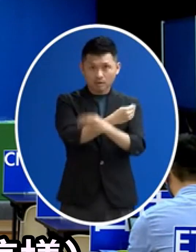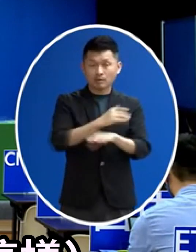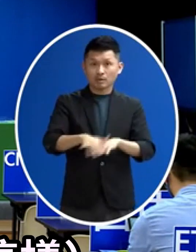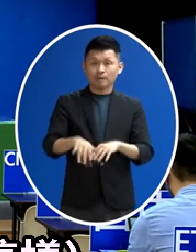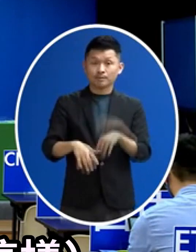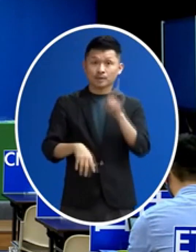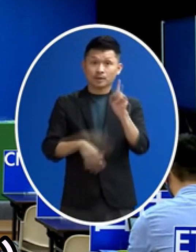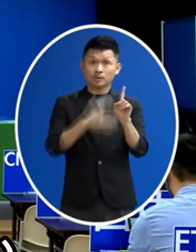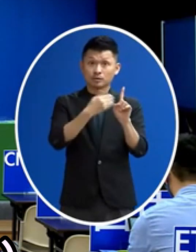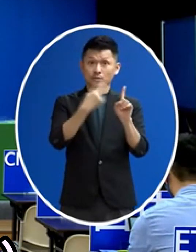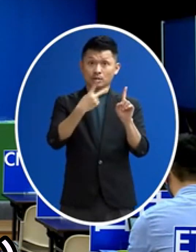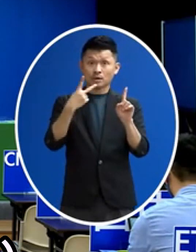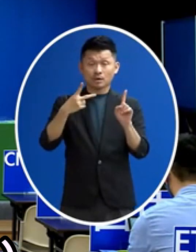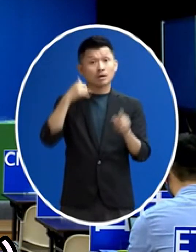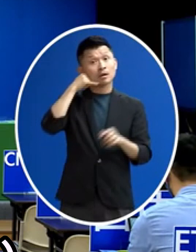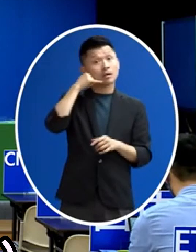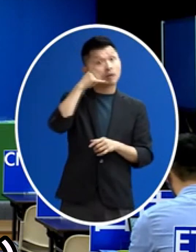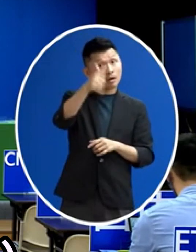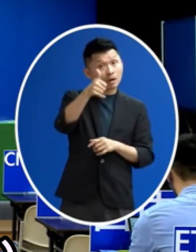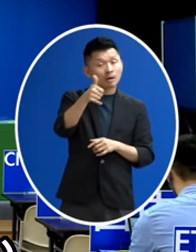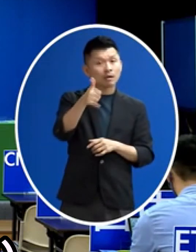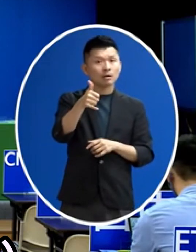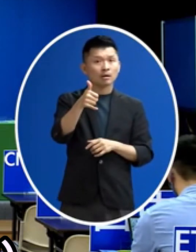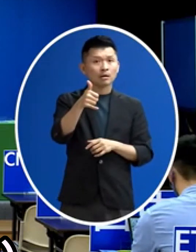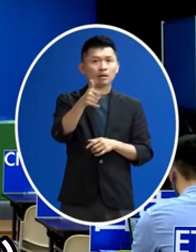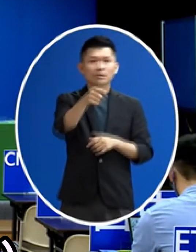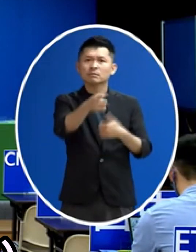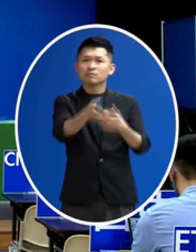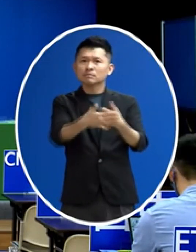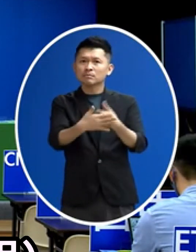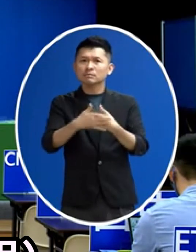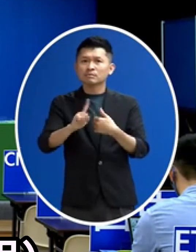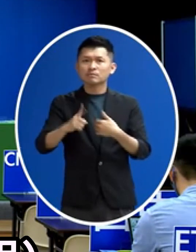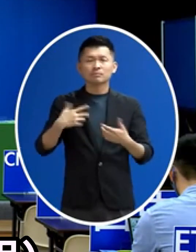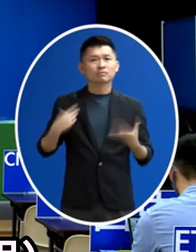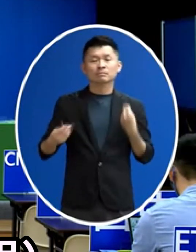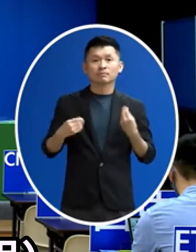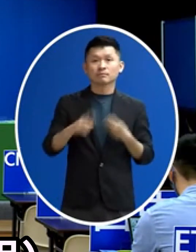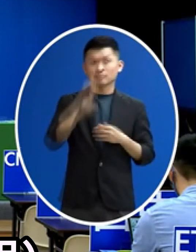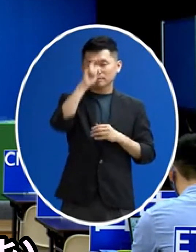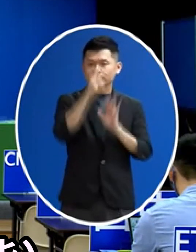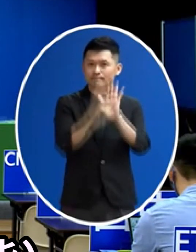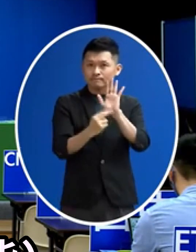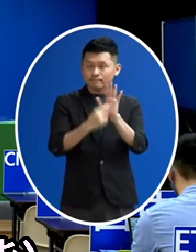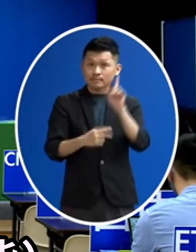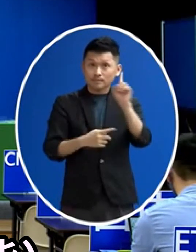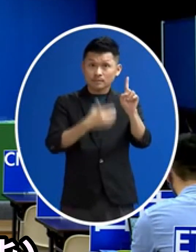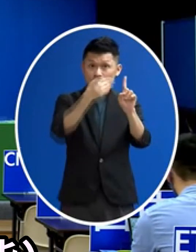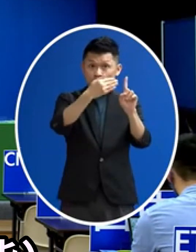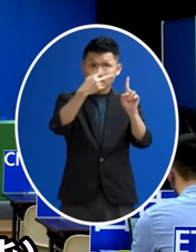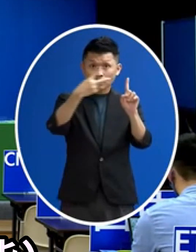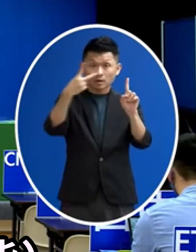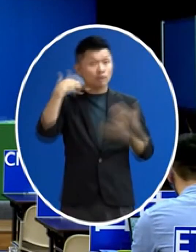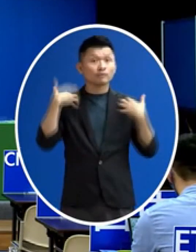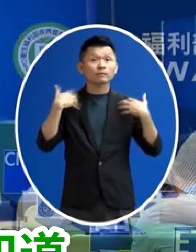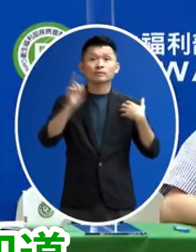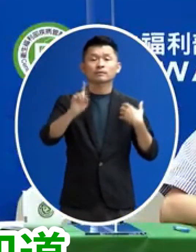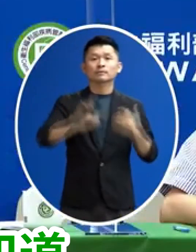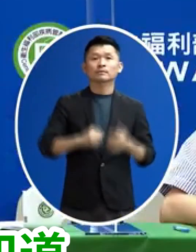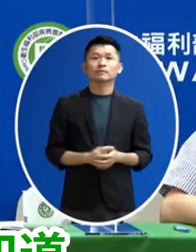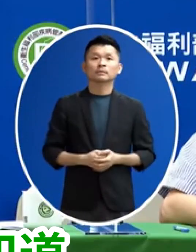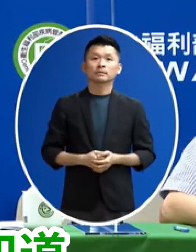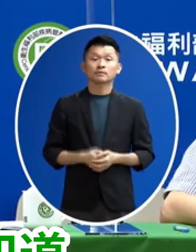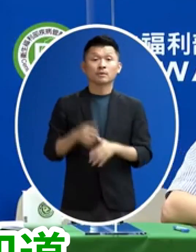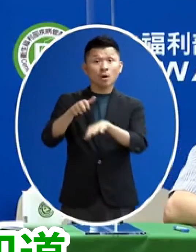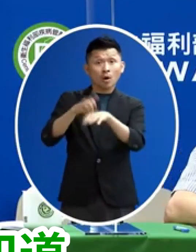道1922这样打电话过去的话可以有什么样的帮上什么样的忙，那希望可以具体说明1922的定位跟功能。 如果